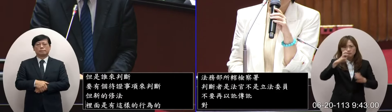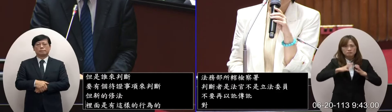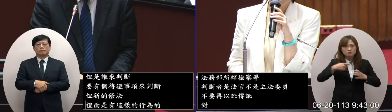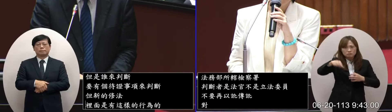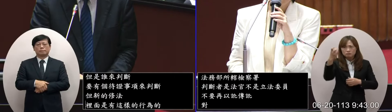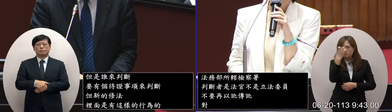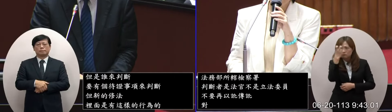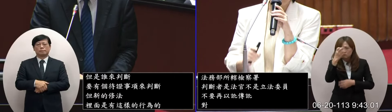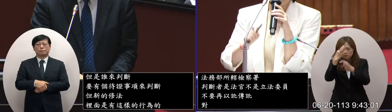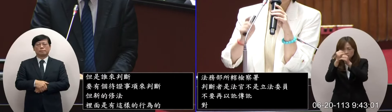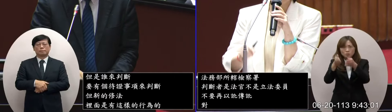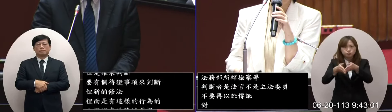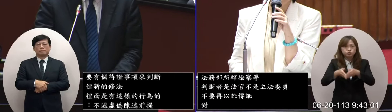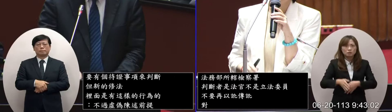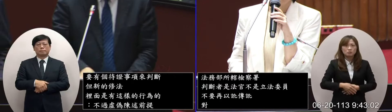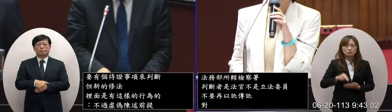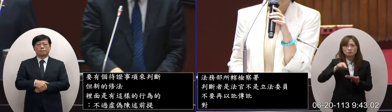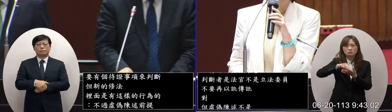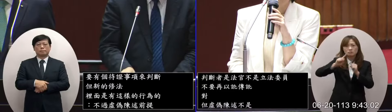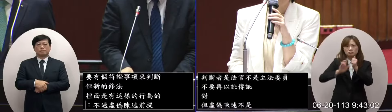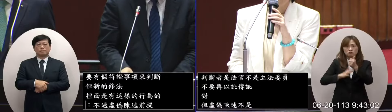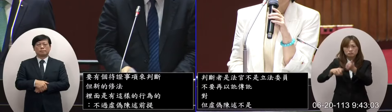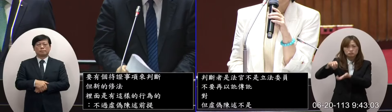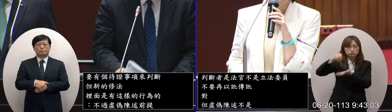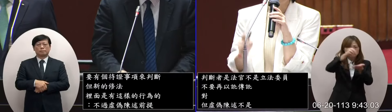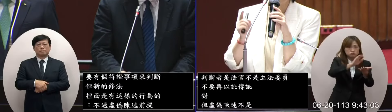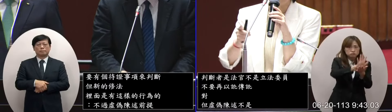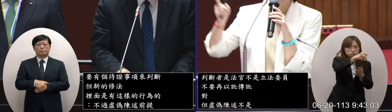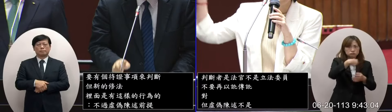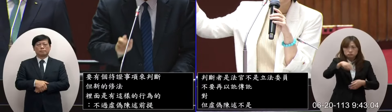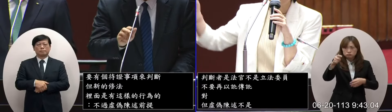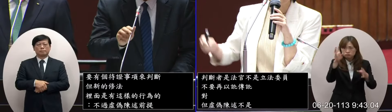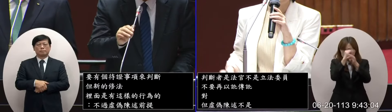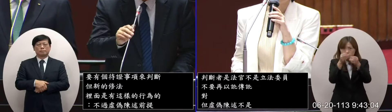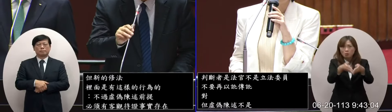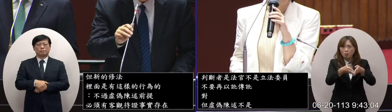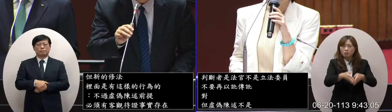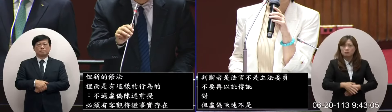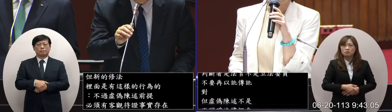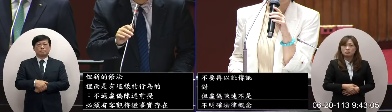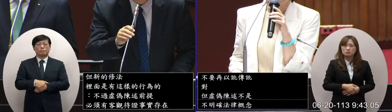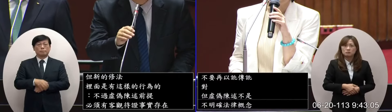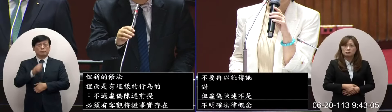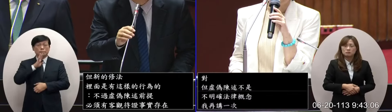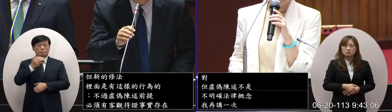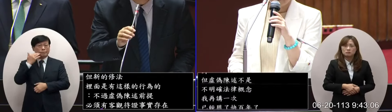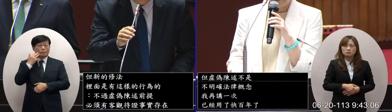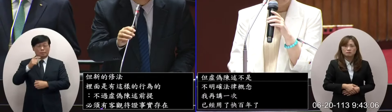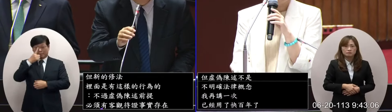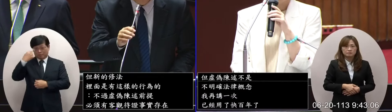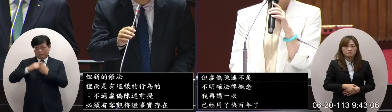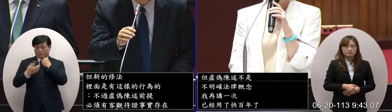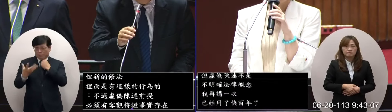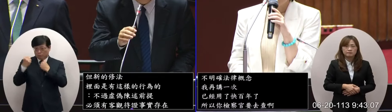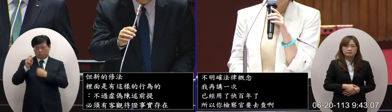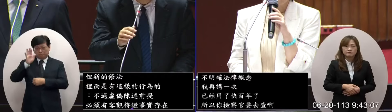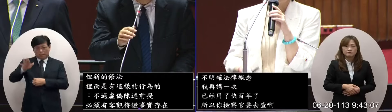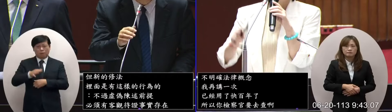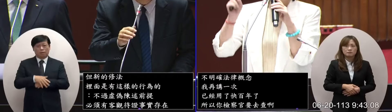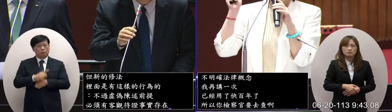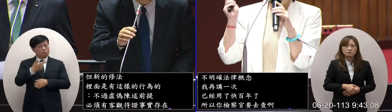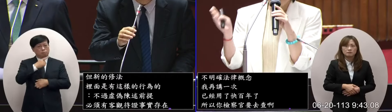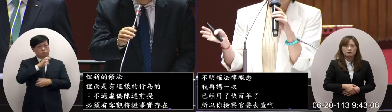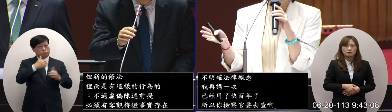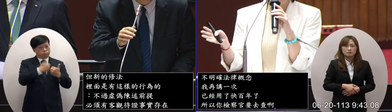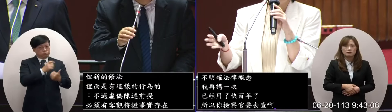查，立法委员移送给你就不查了吗？你不查，那交给你刑法做什么呢？ 这是属于司法权的一个范围，但应该不